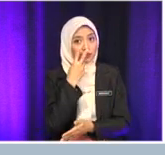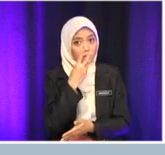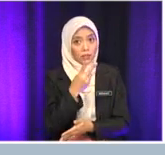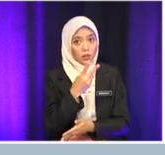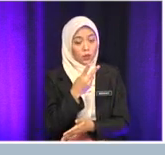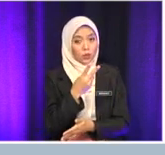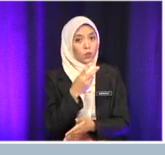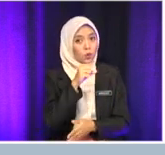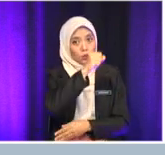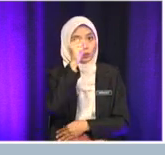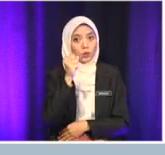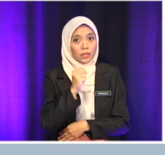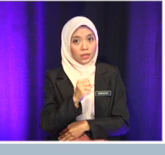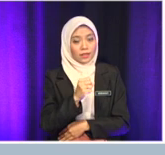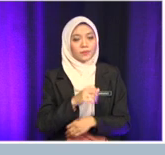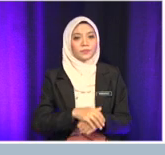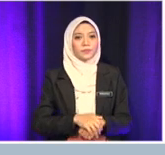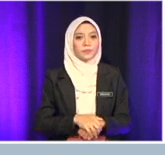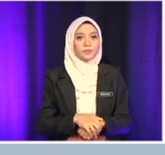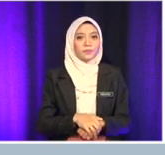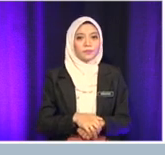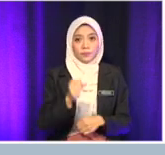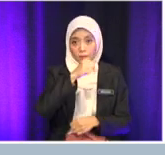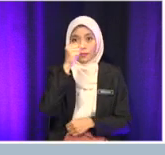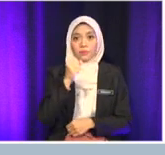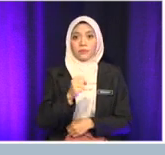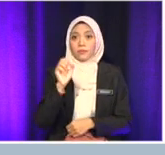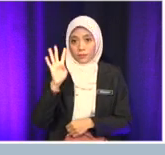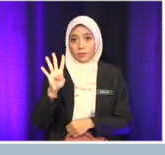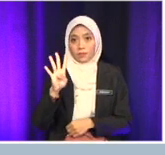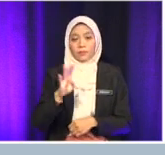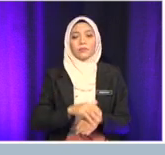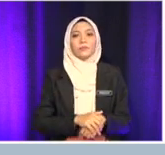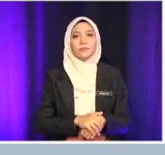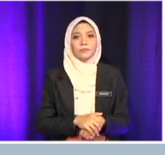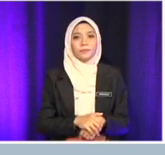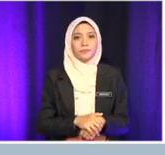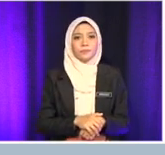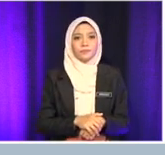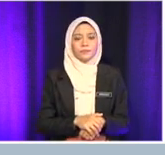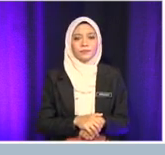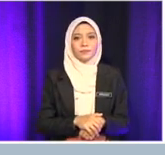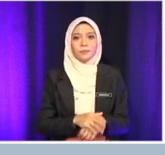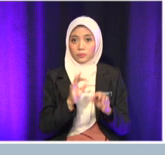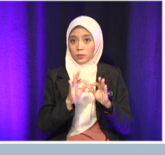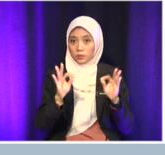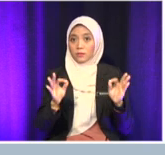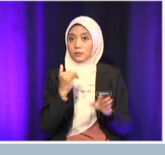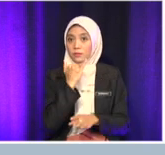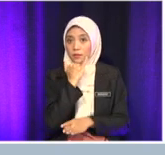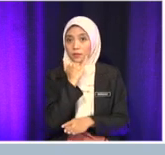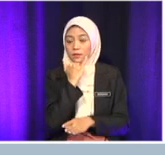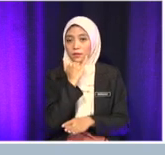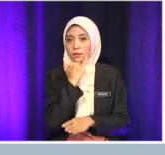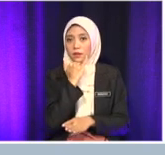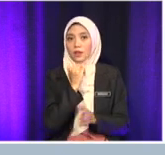dan kita dapati pada premis yang keempat 9 ini adalah pernyataan palsu make a premis yang